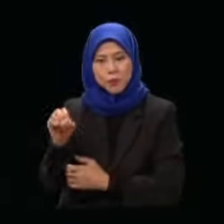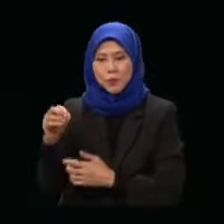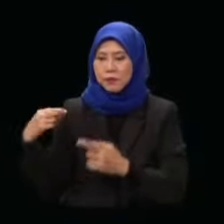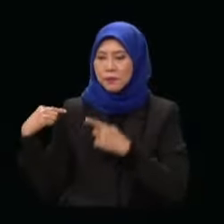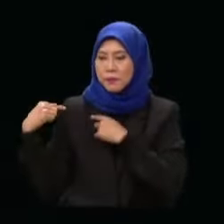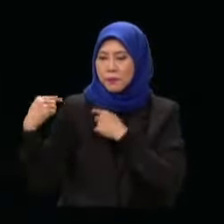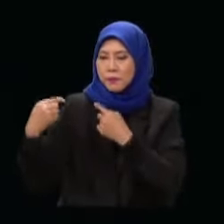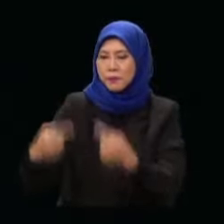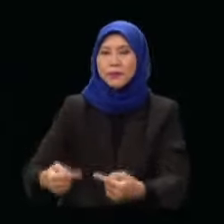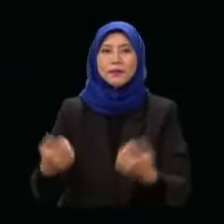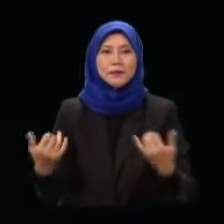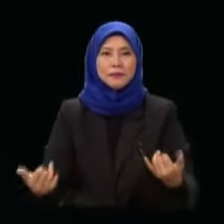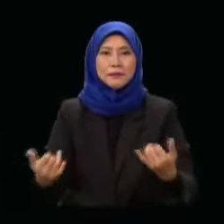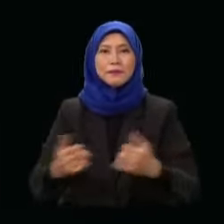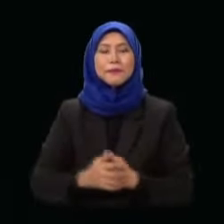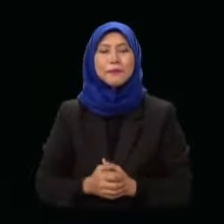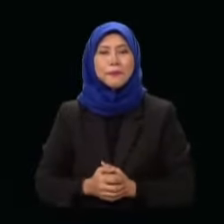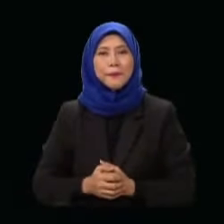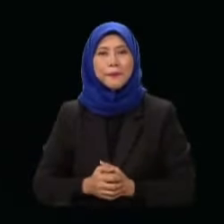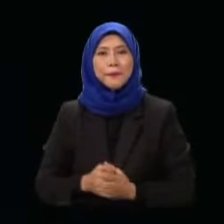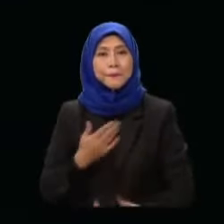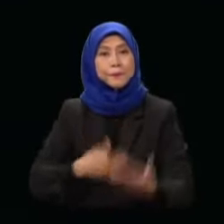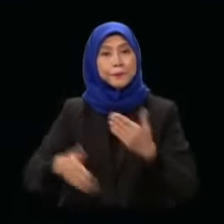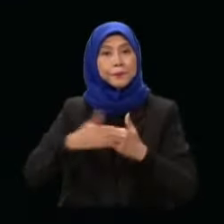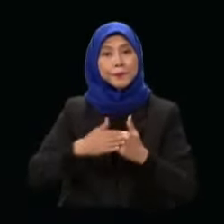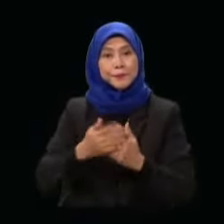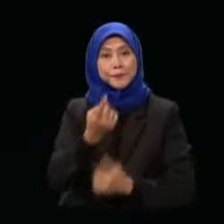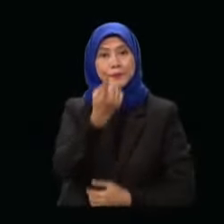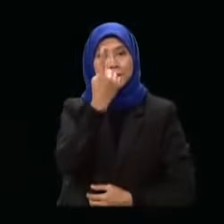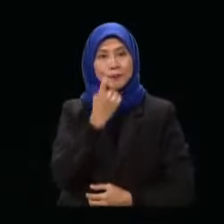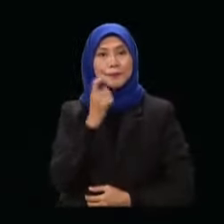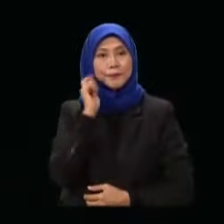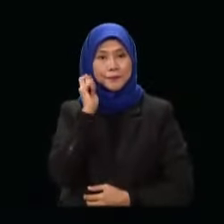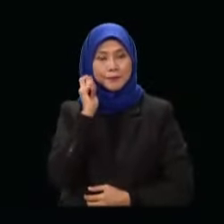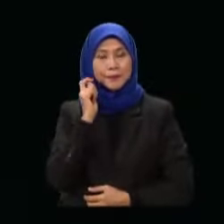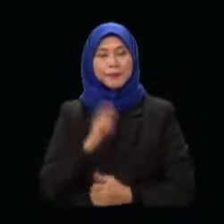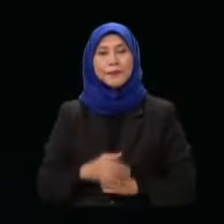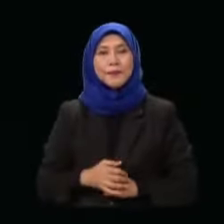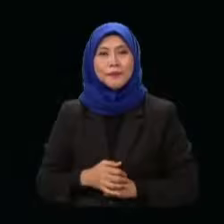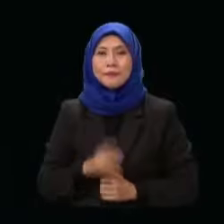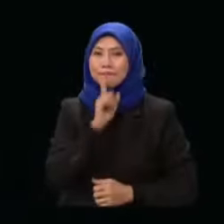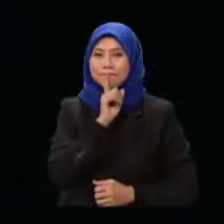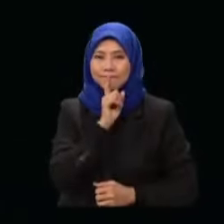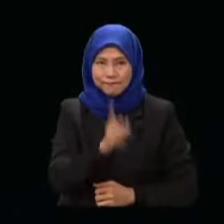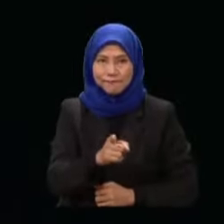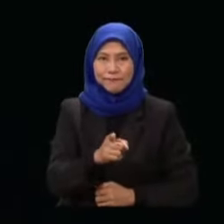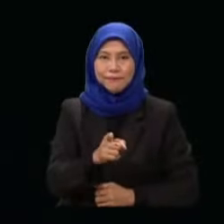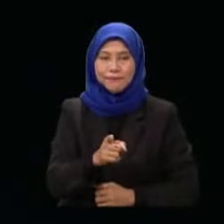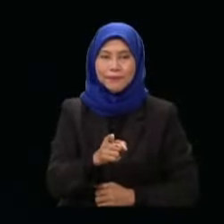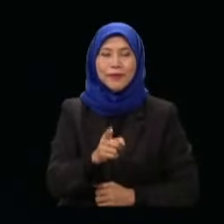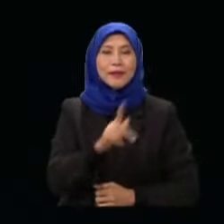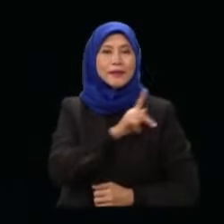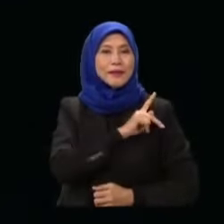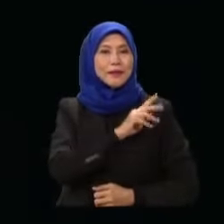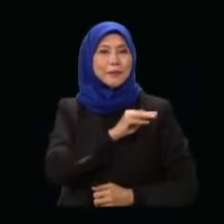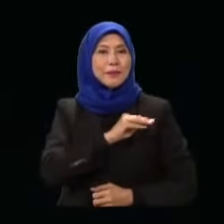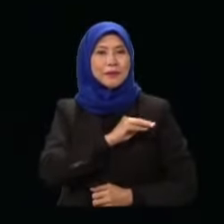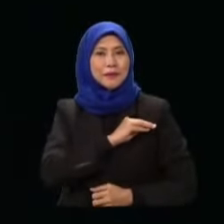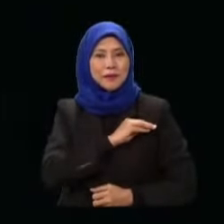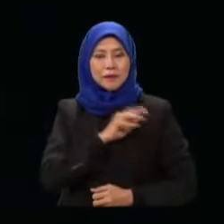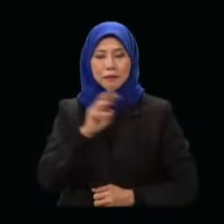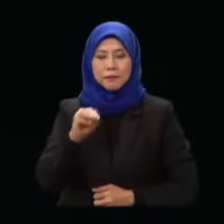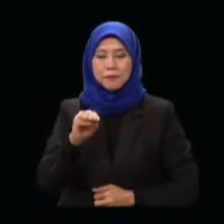pada hari ini Oke Danau berbagai kepada persoalan yang dibangkitkan oleh menawan tadi memang betul lah pihak Kementerian